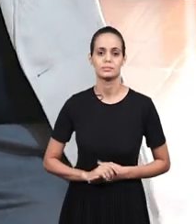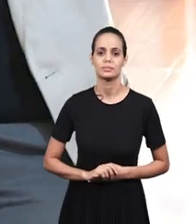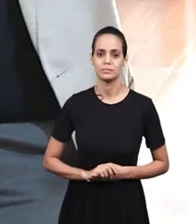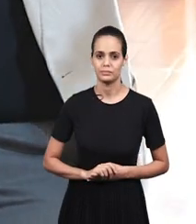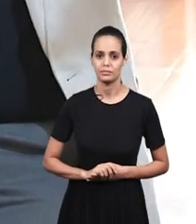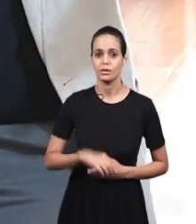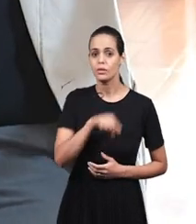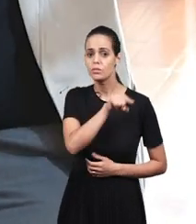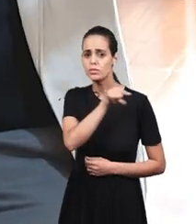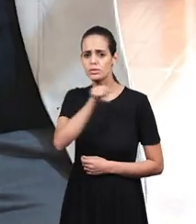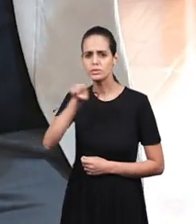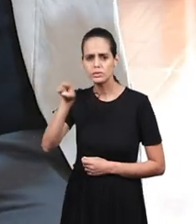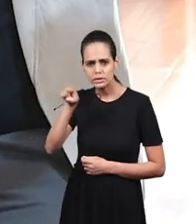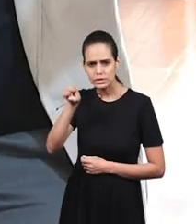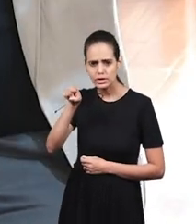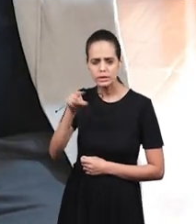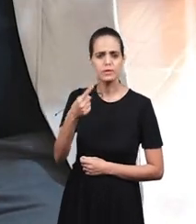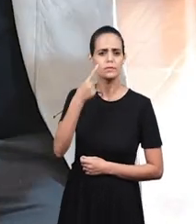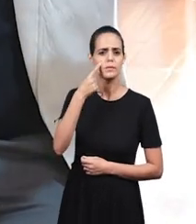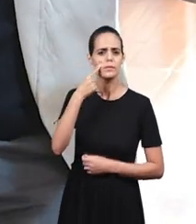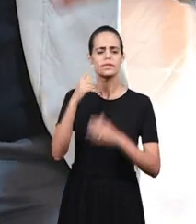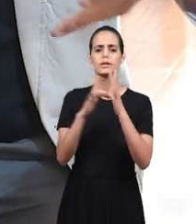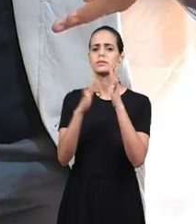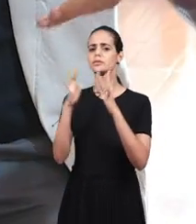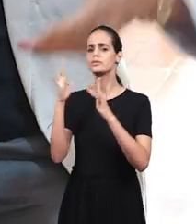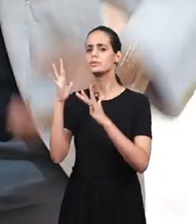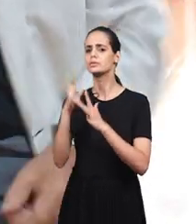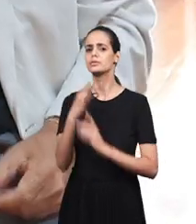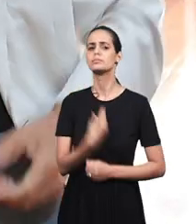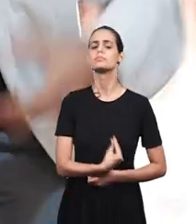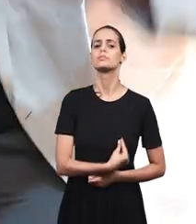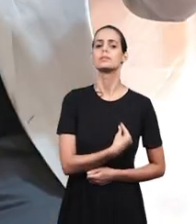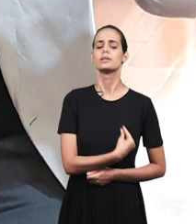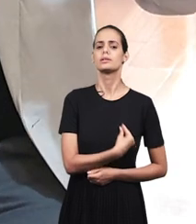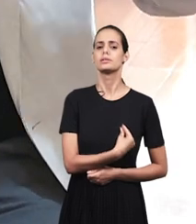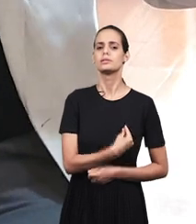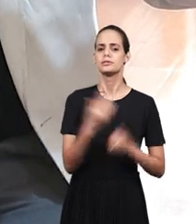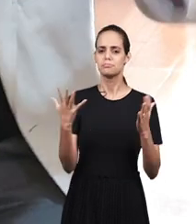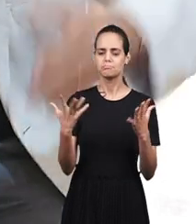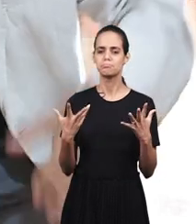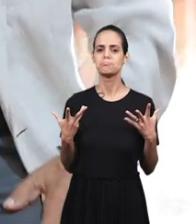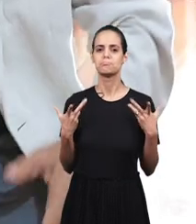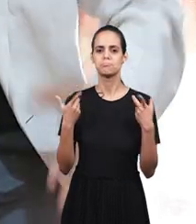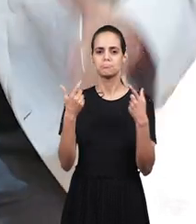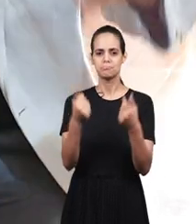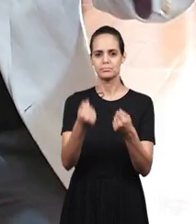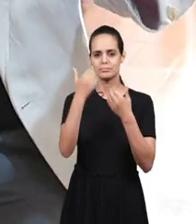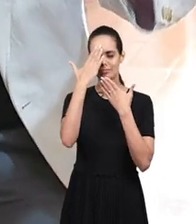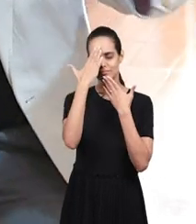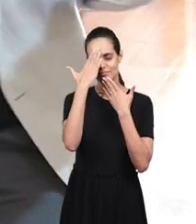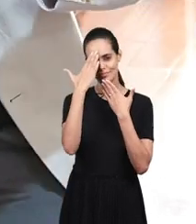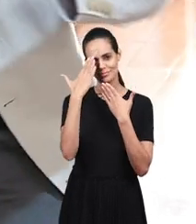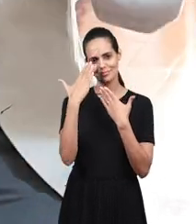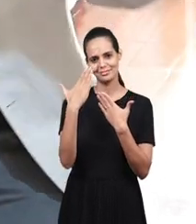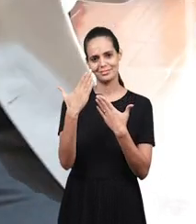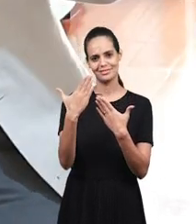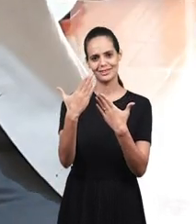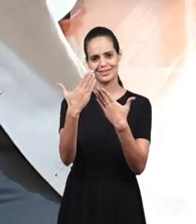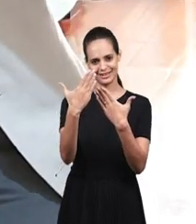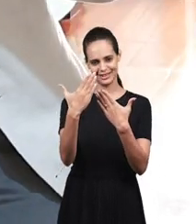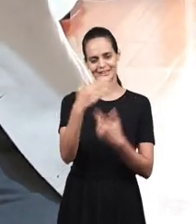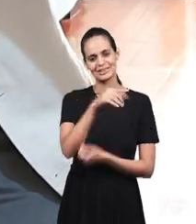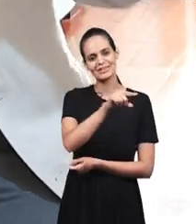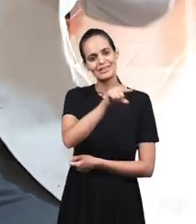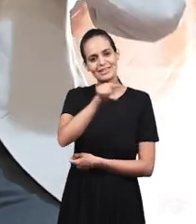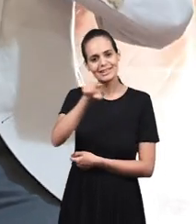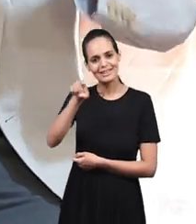l'énigme de Samson. Et cette énigme de Samson va être citée dans la prochaine opportunité. Nos frères, nos amis vont